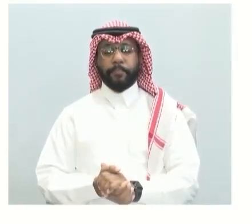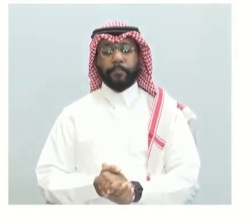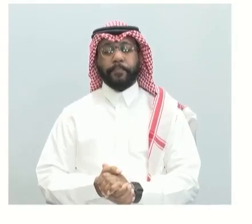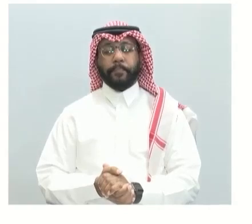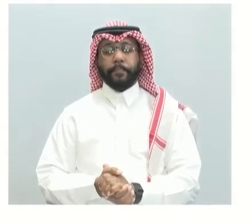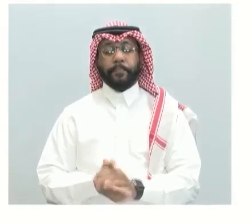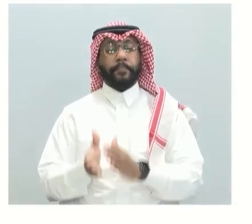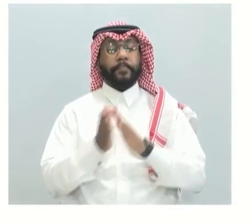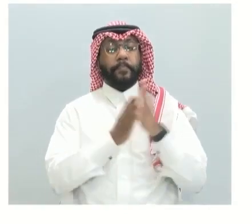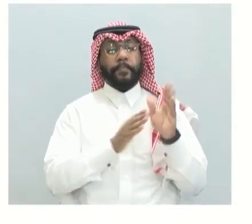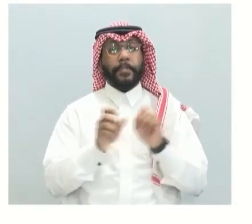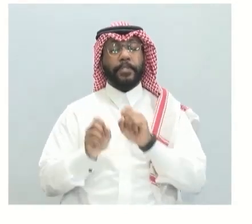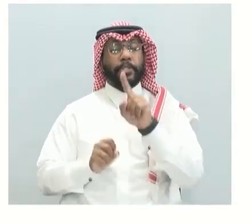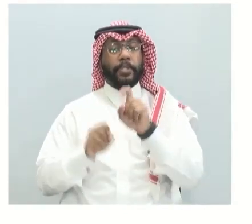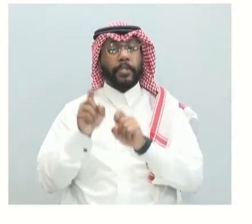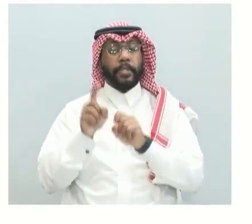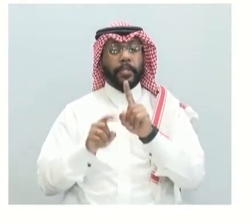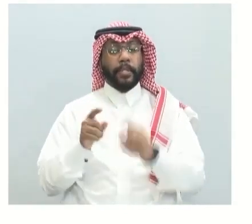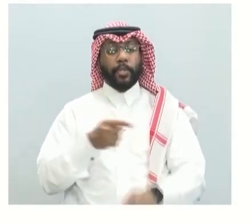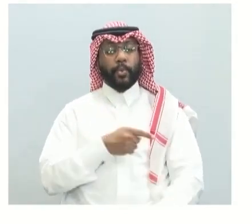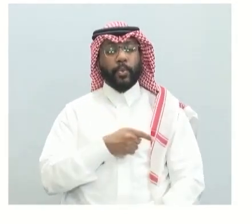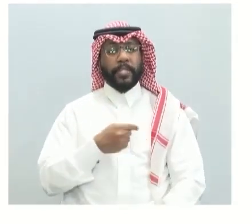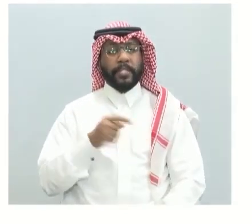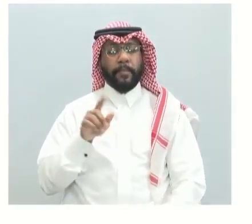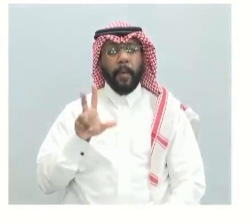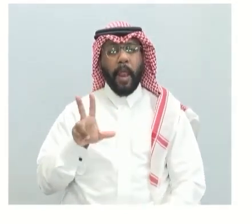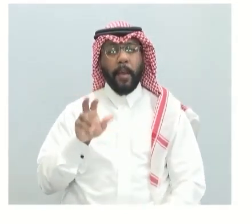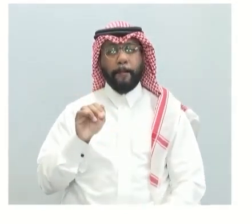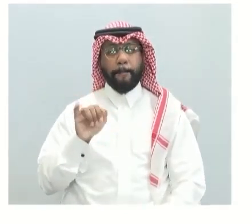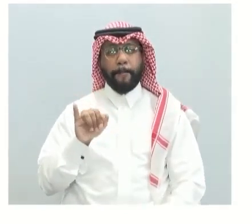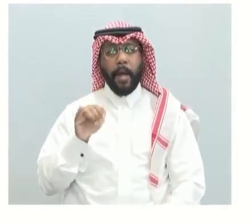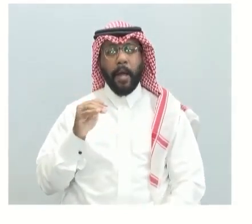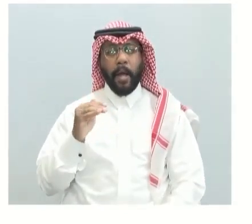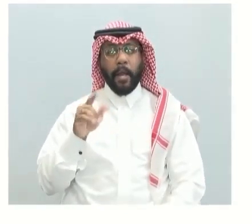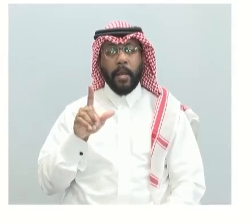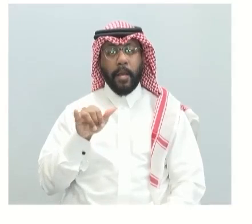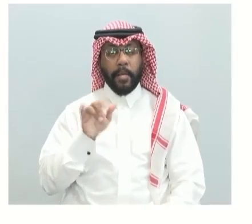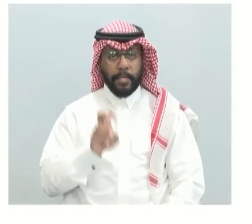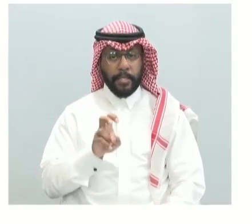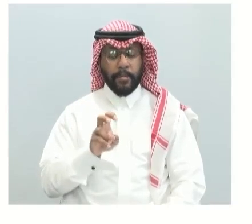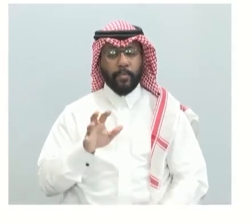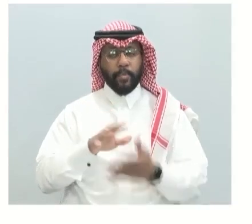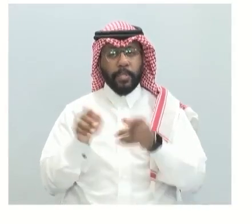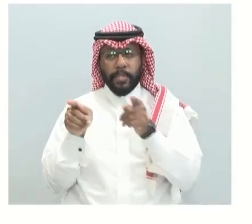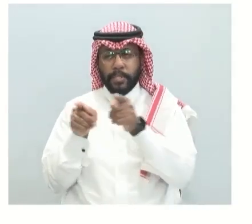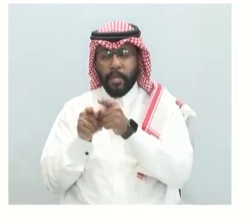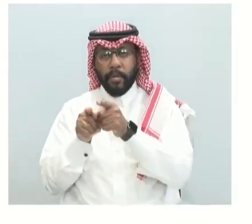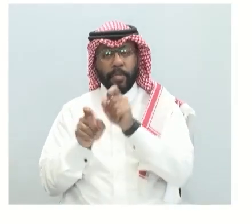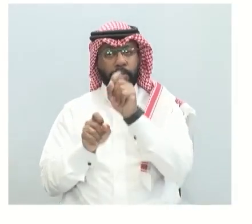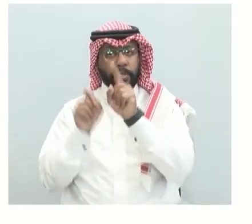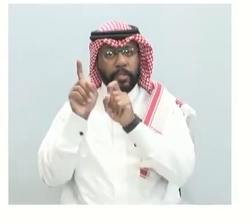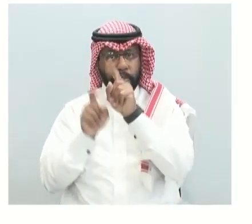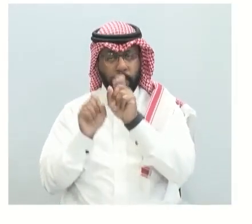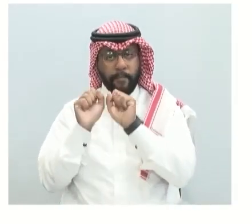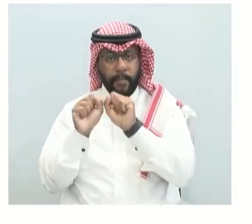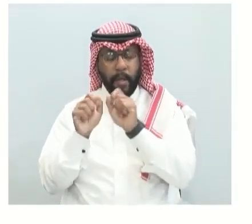طيب ما هي الشبكات او ما هي شبكه المنطقه المحليه او اللان نعرفها بانها شبكه محليه صغيره عاده لا تكون اكبر